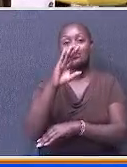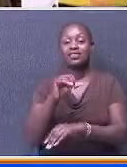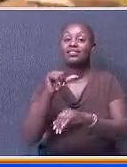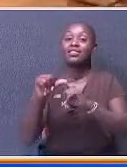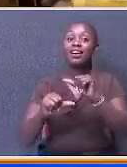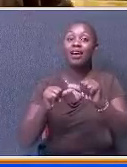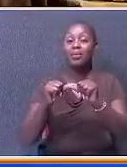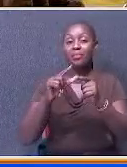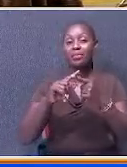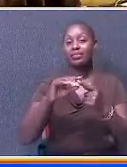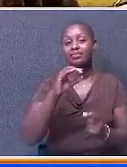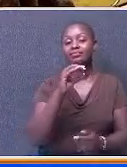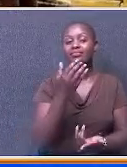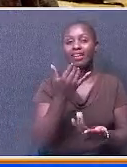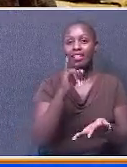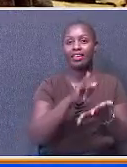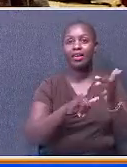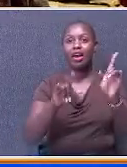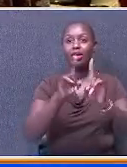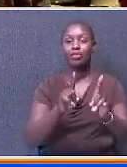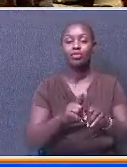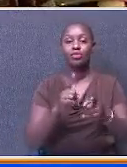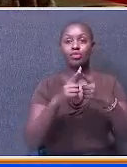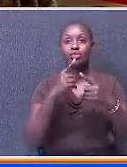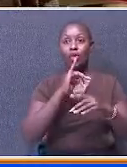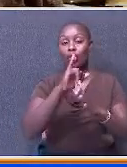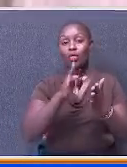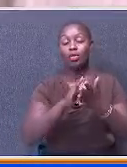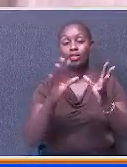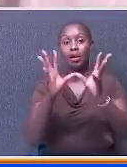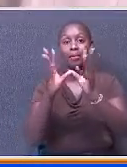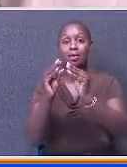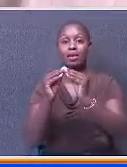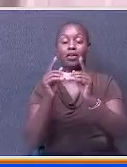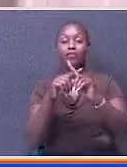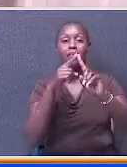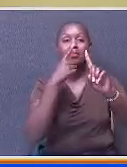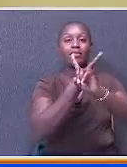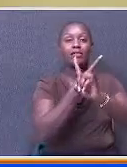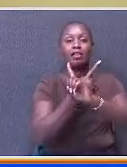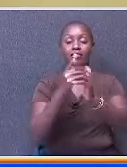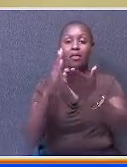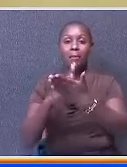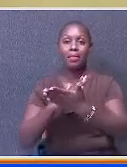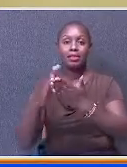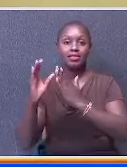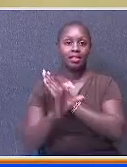mtaala wa umilisi CBC ukisheheni vikao hivyo katika maeneo mbalimbali nchini.